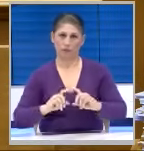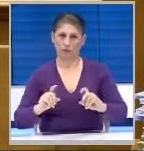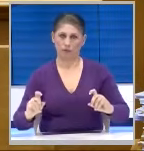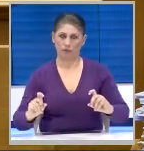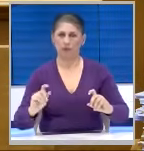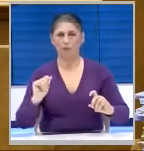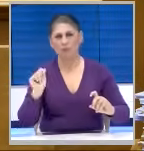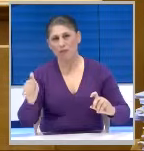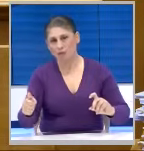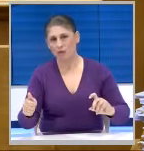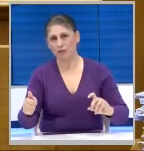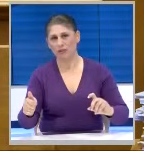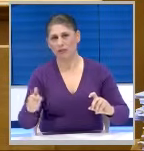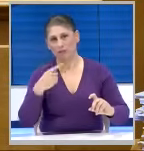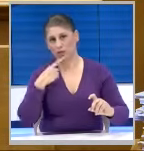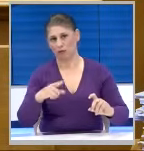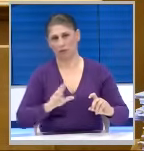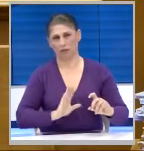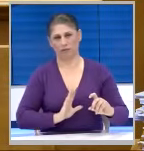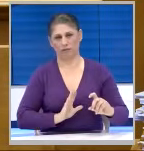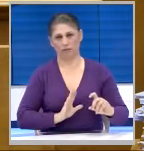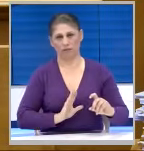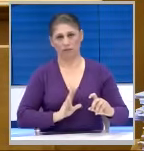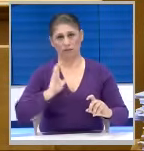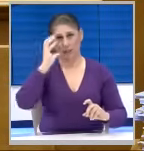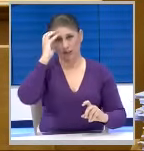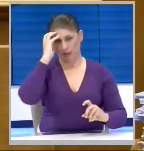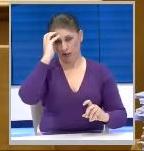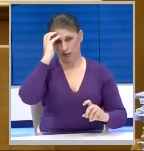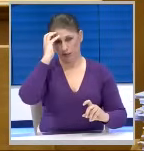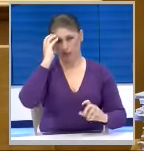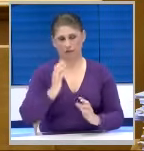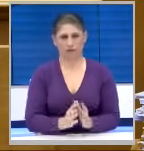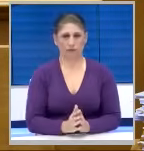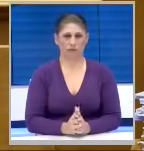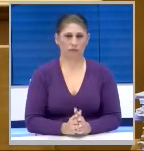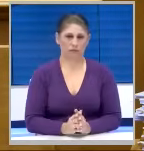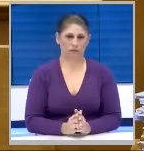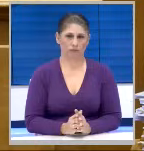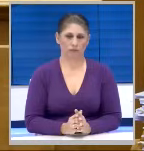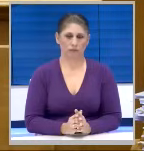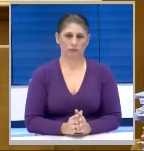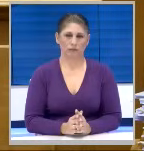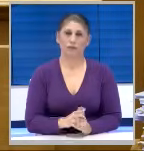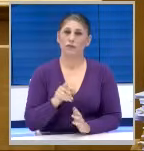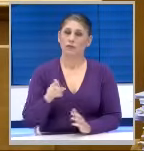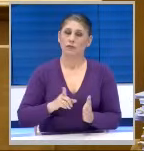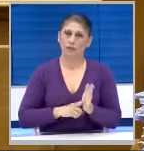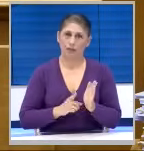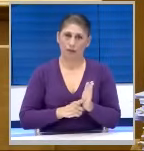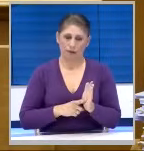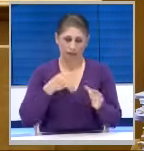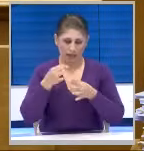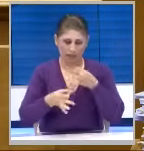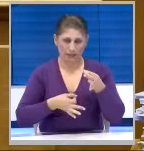από μόνη της προσβολή στη μνήμη και αυτό το το οποίο θα πρέπει να